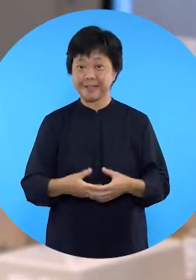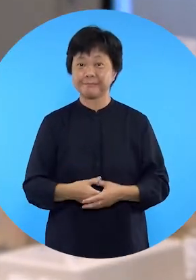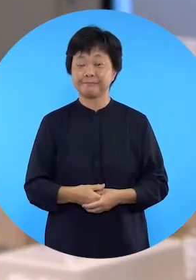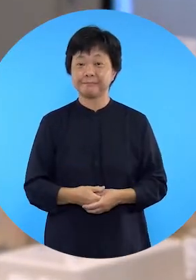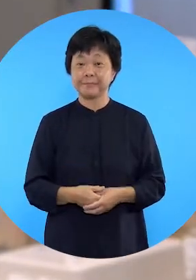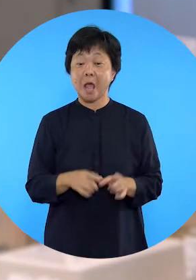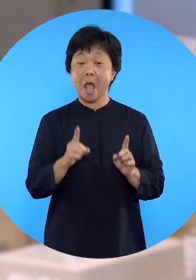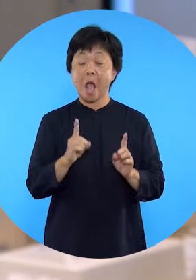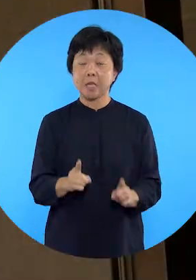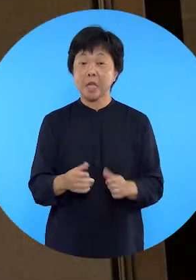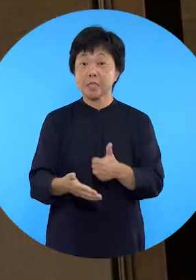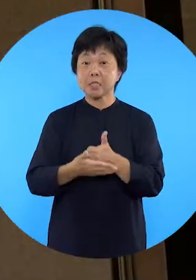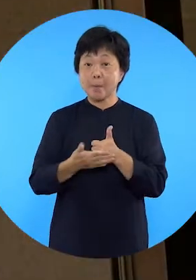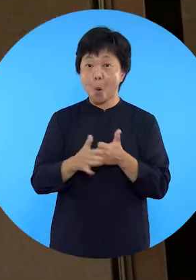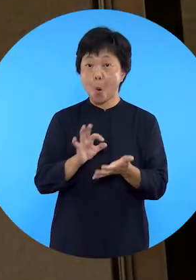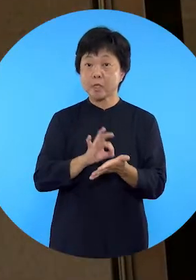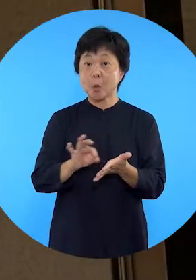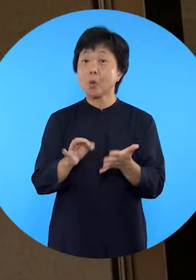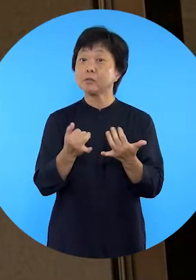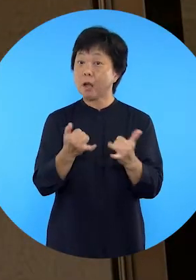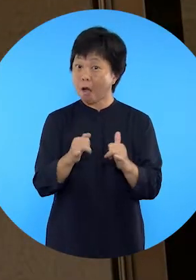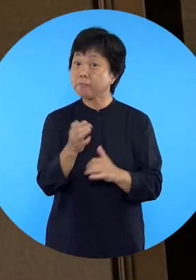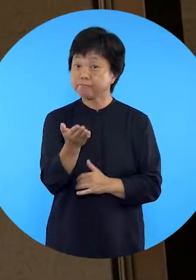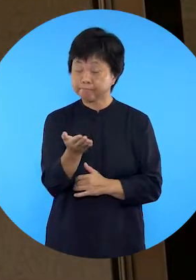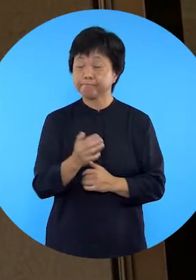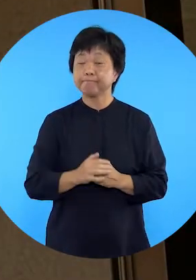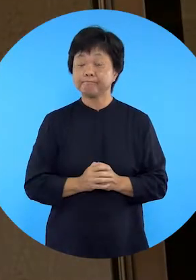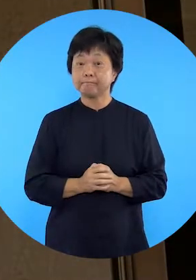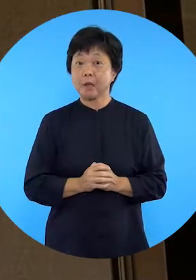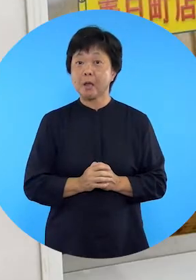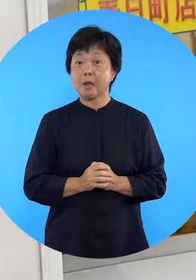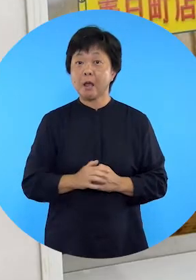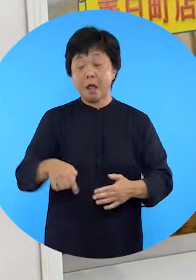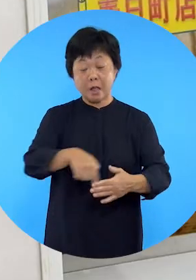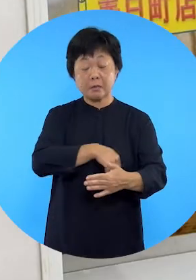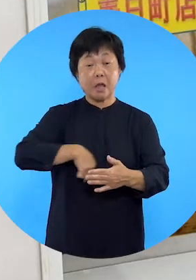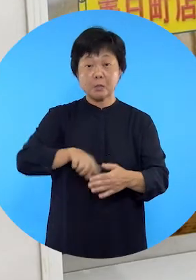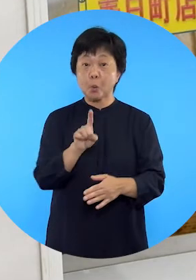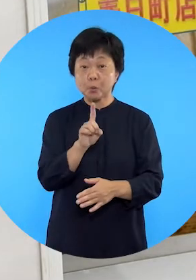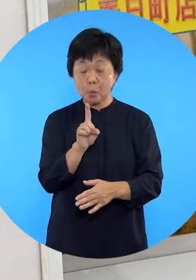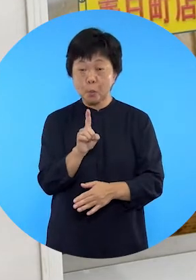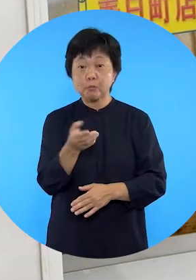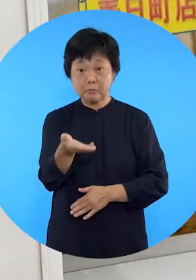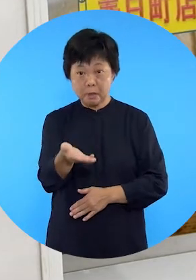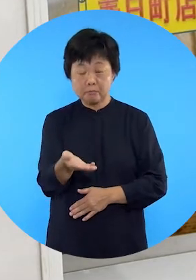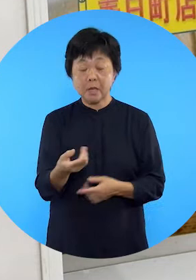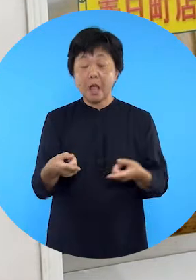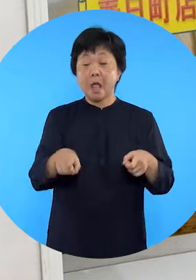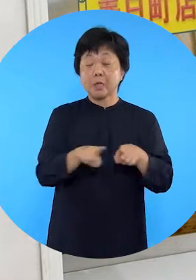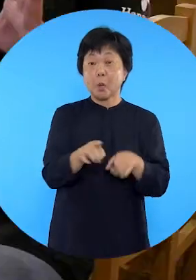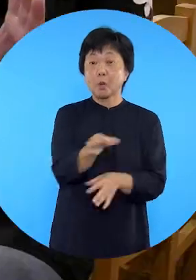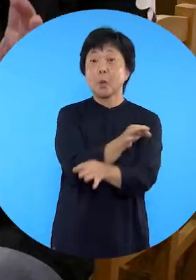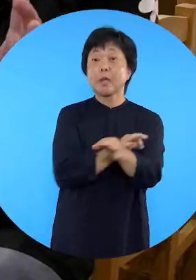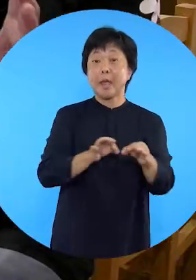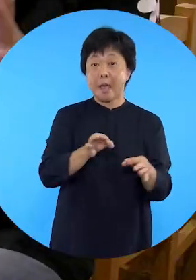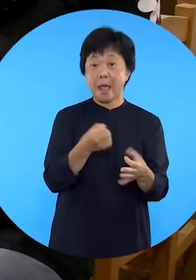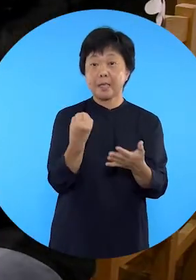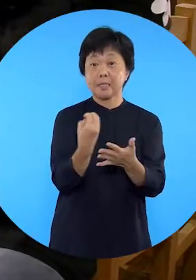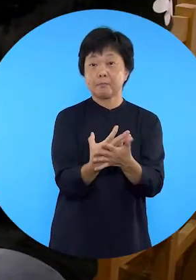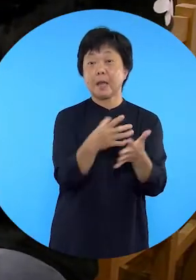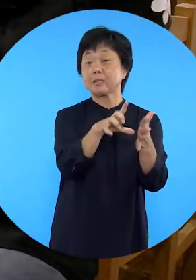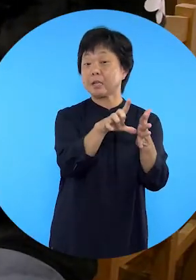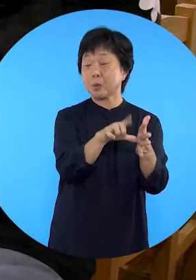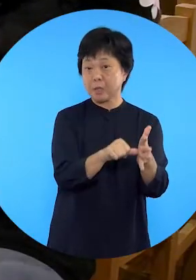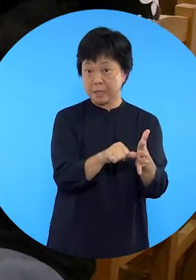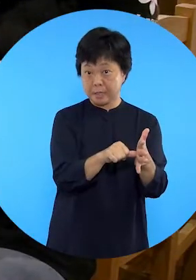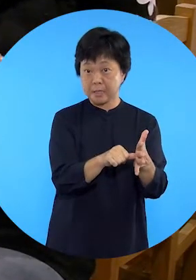じになりましたね。 練りサポを利用されたということなんですが、どのような利用方法だったんですか？ 共同経営が失